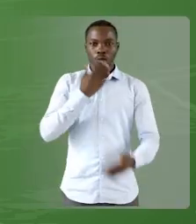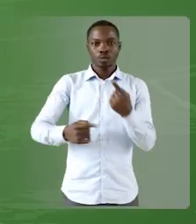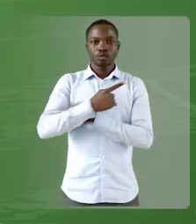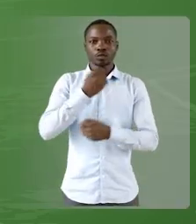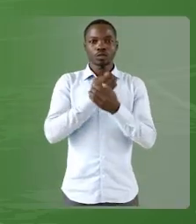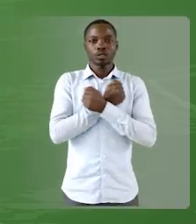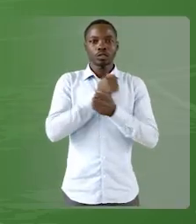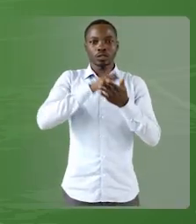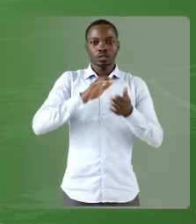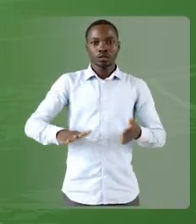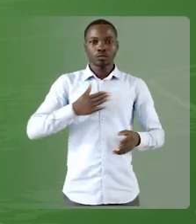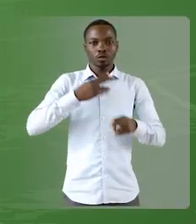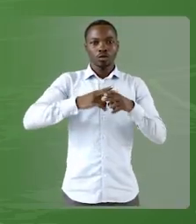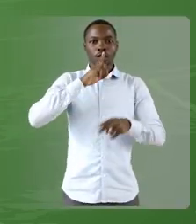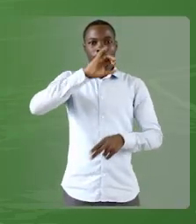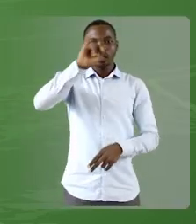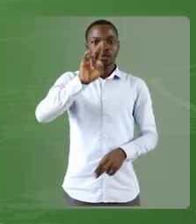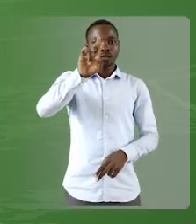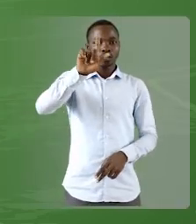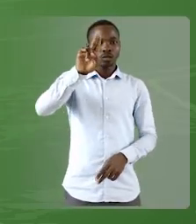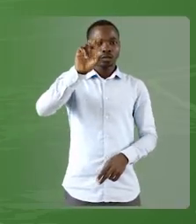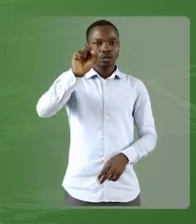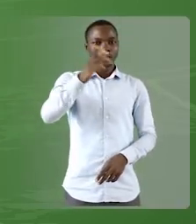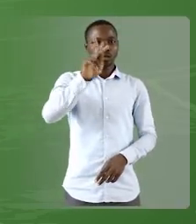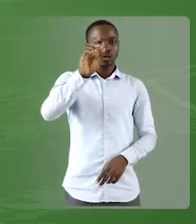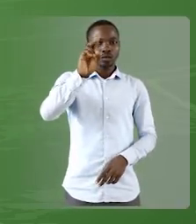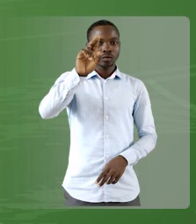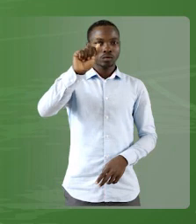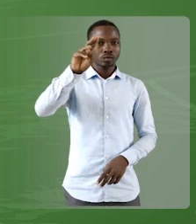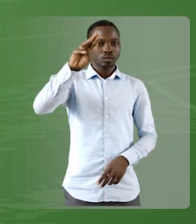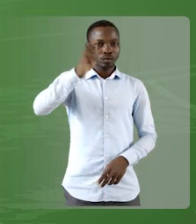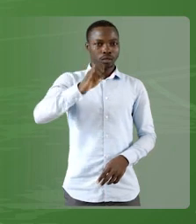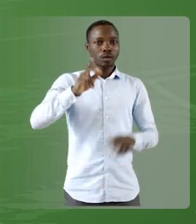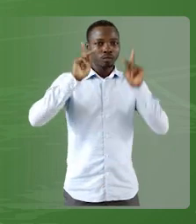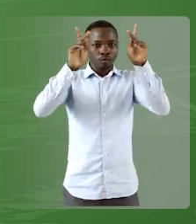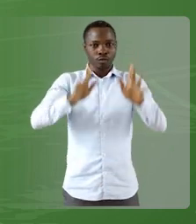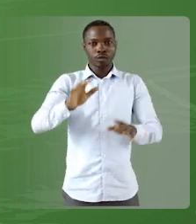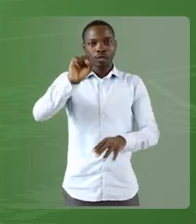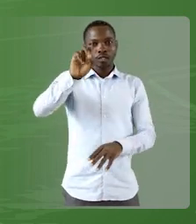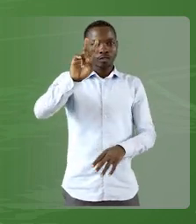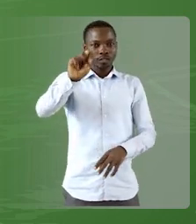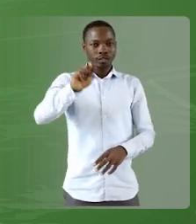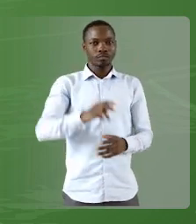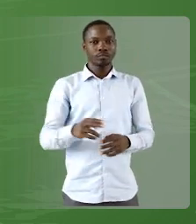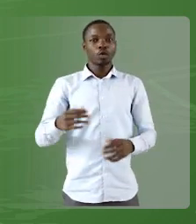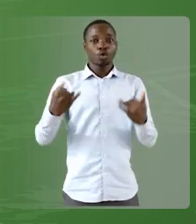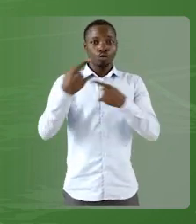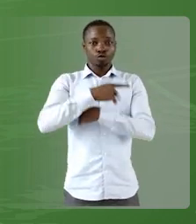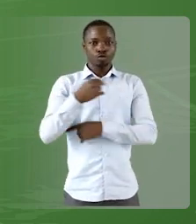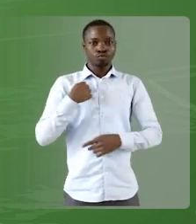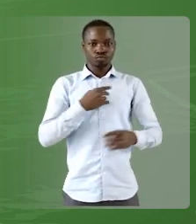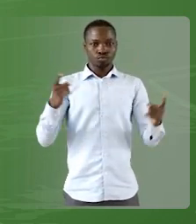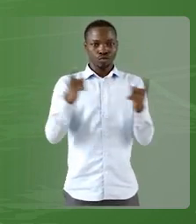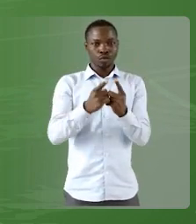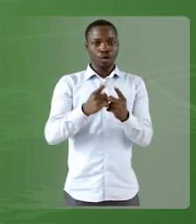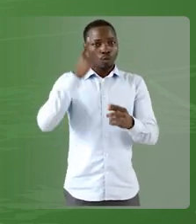Bonjour chers élèves, je me nomme Julius Kwame, je suis professeur de SVT. Nous retrouvons encore une fois